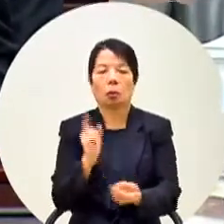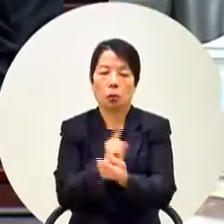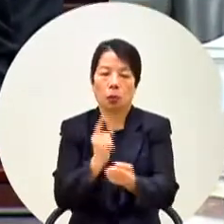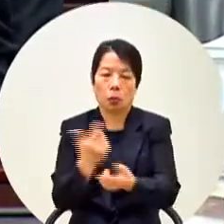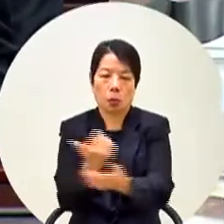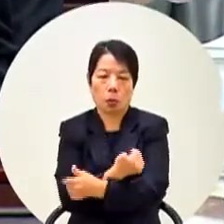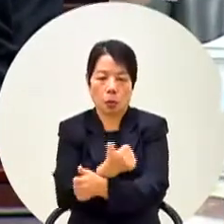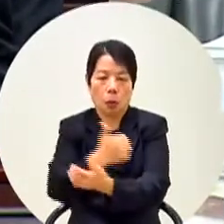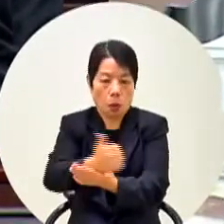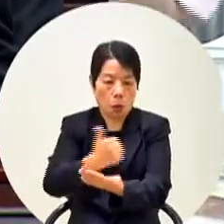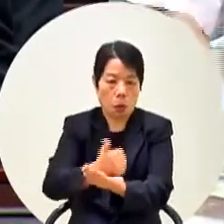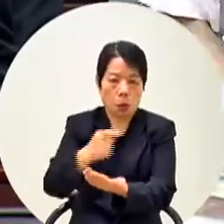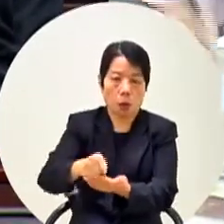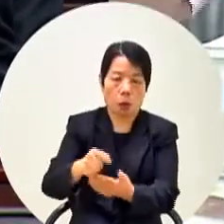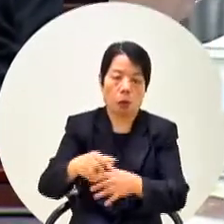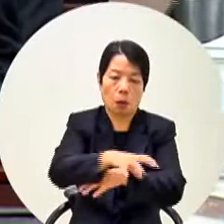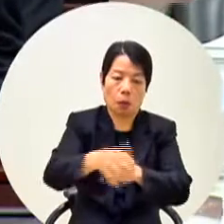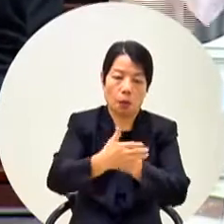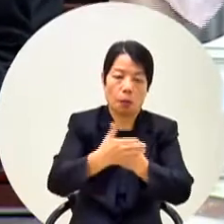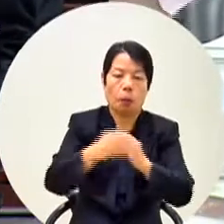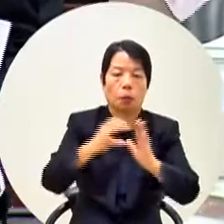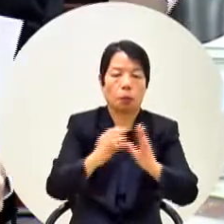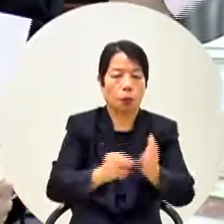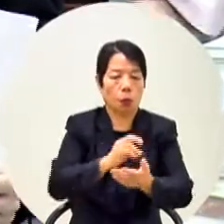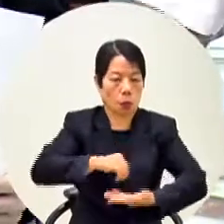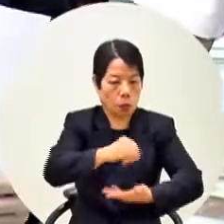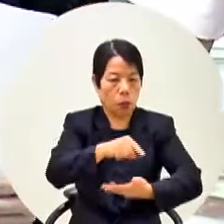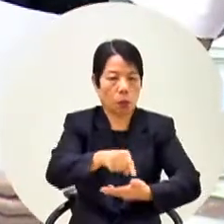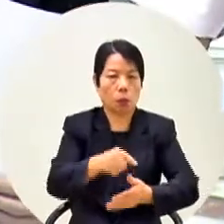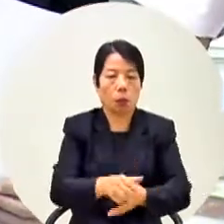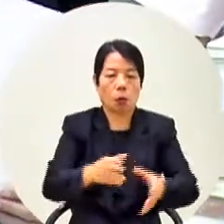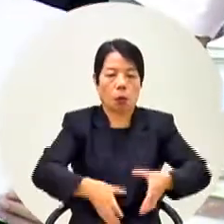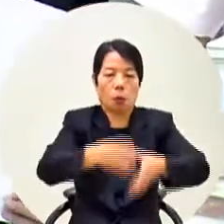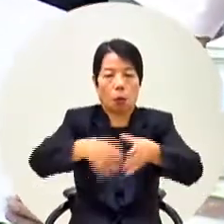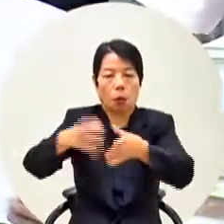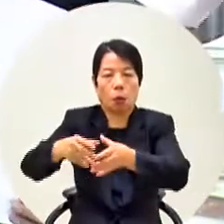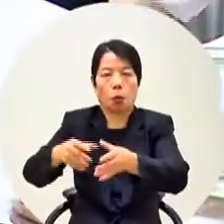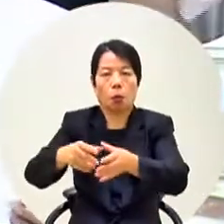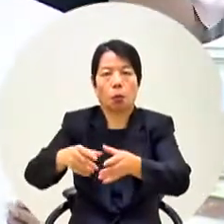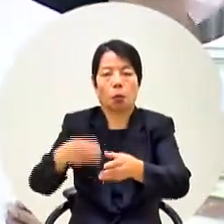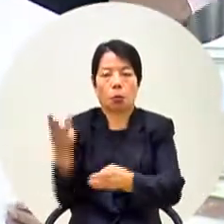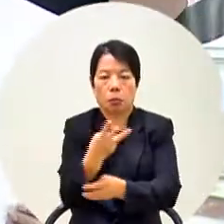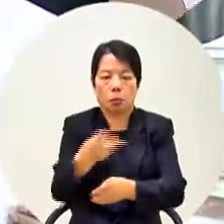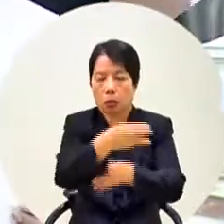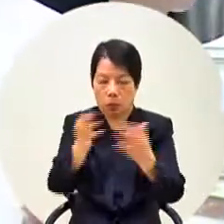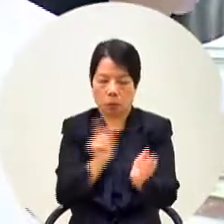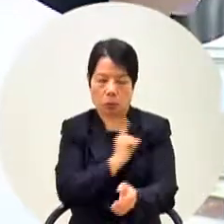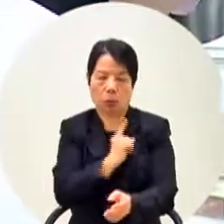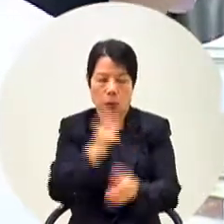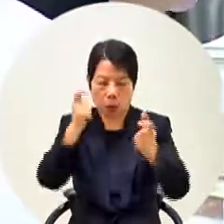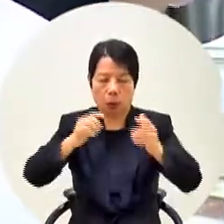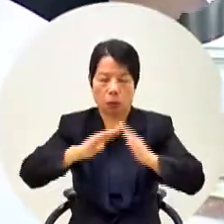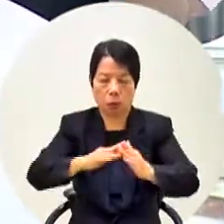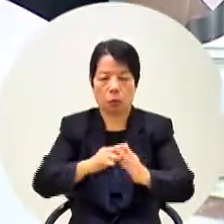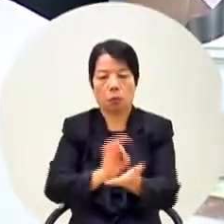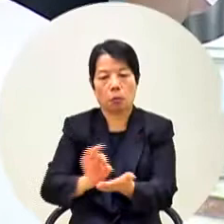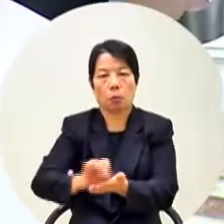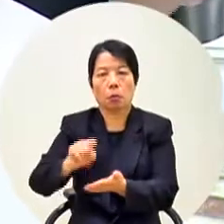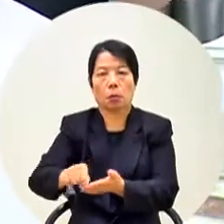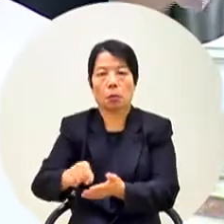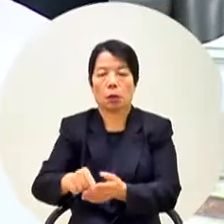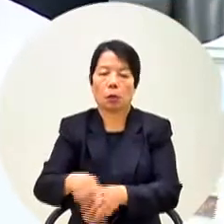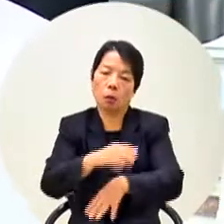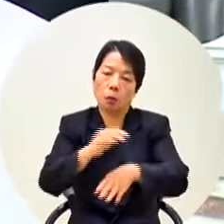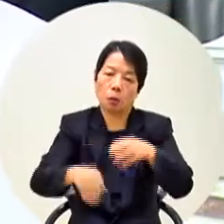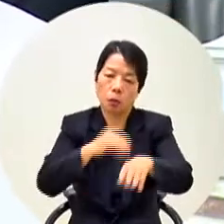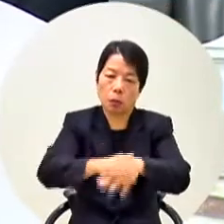我为甚物甲环保局建议，讲三个路啊，拢爱收倒来咱高雄市家己营运？因为因为着成本，